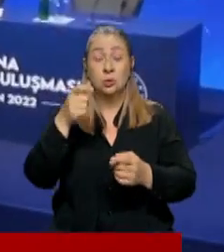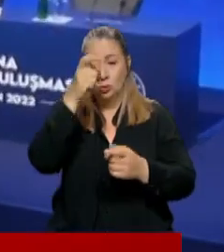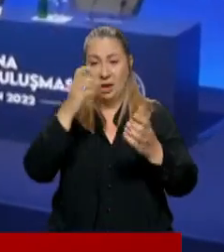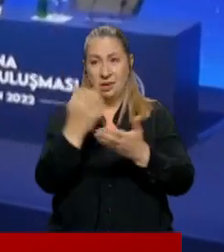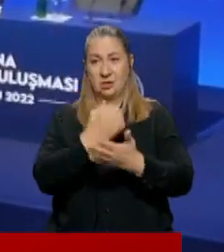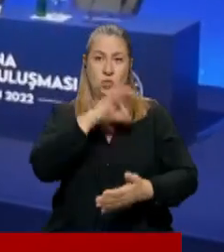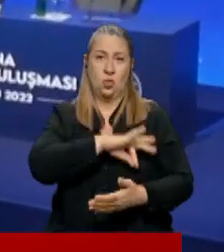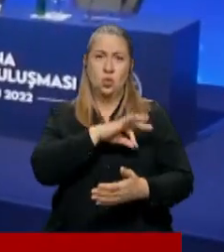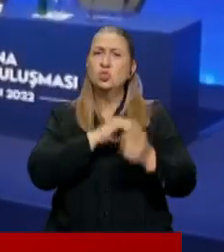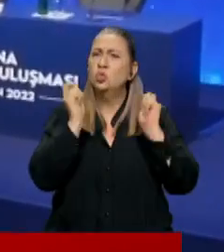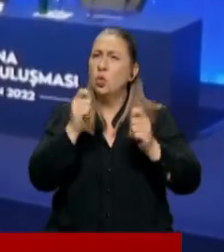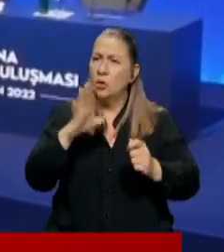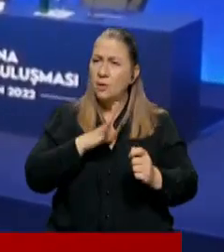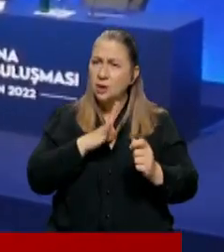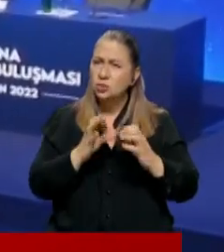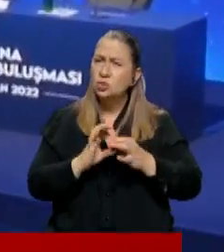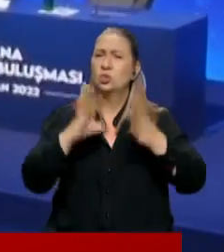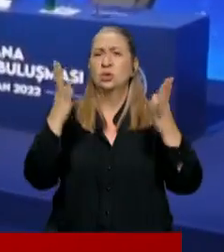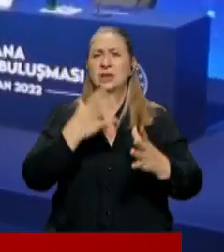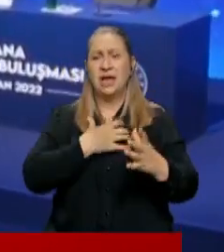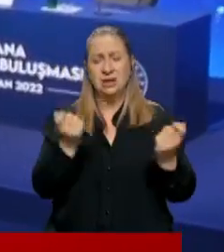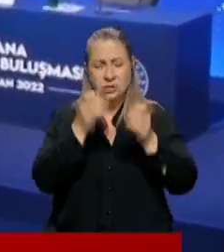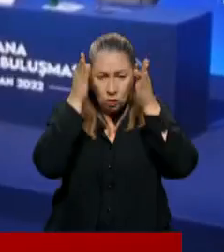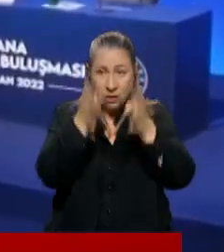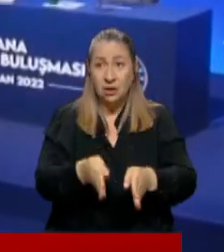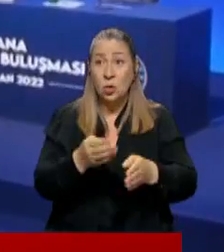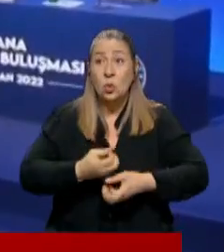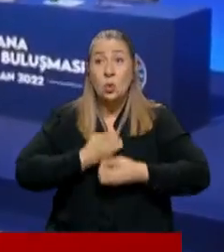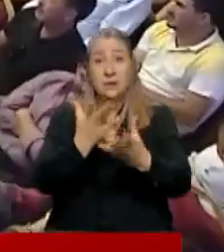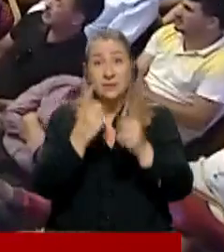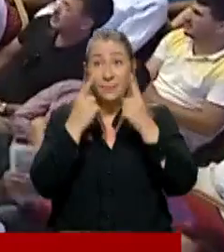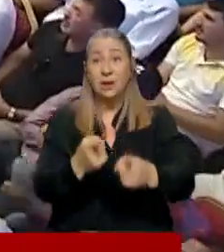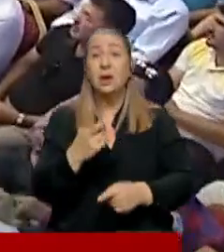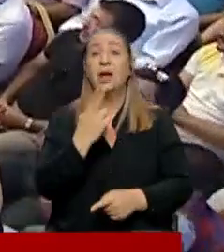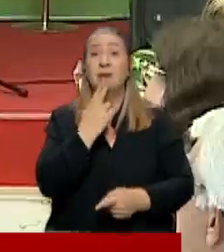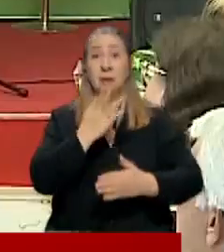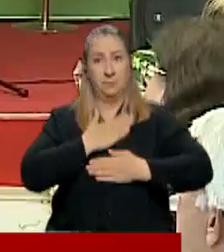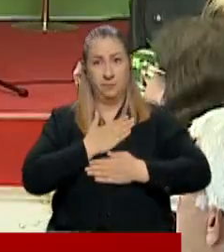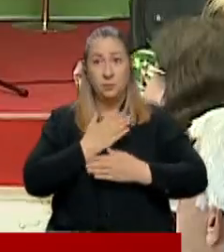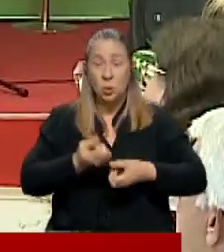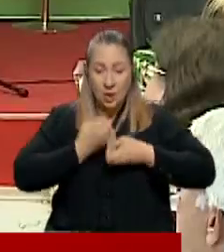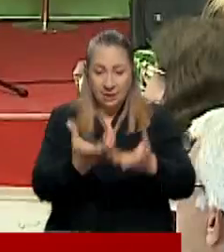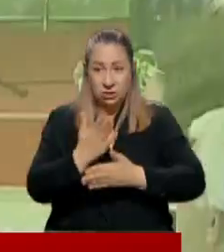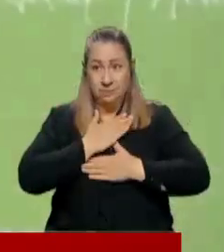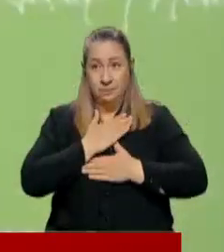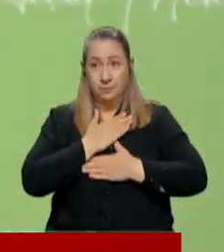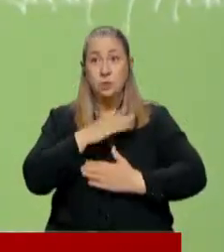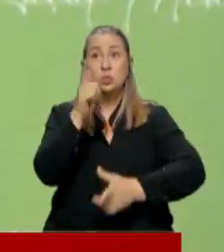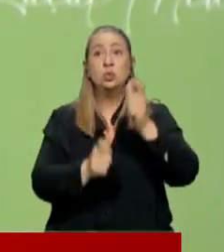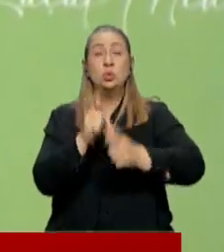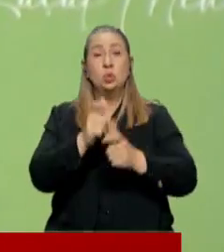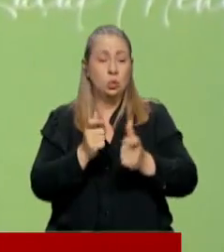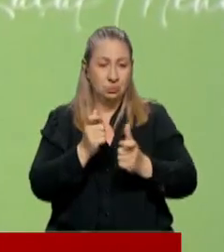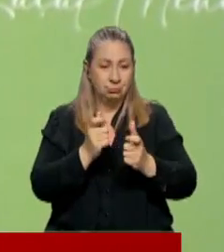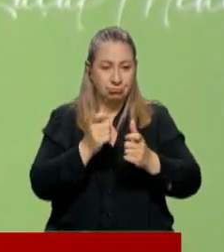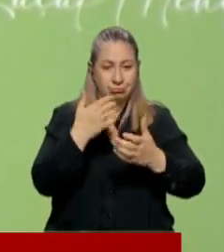kazanıyor. Zorluklar var, üstesinden geliyoruz. Kendi işinize odaklanın, üretiminize bak. Kadınım, üreticiyim. Süt